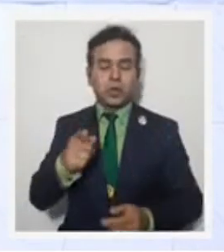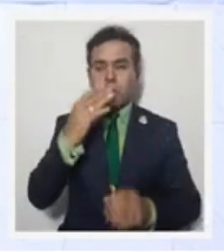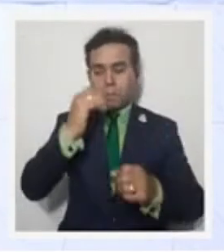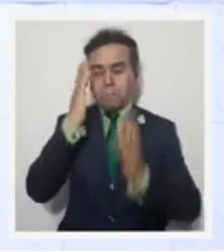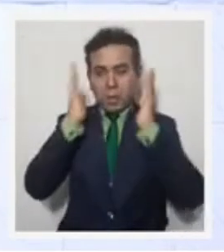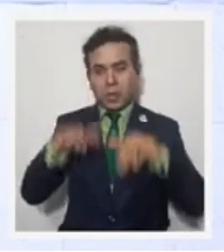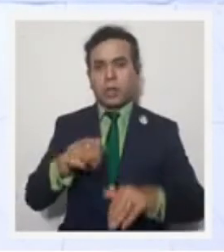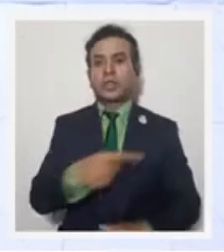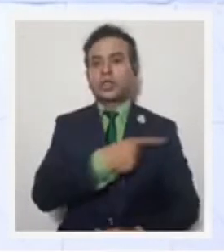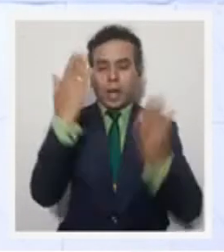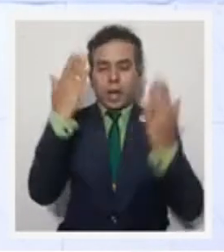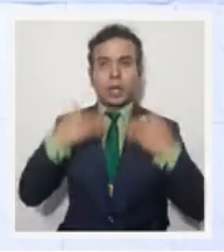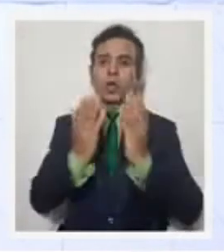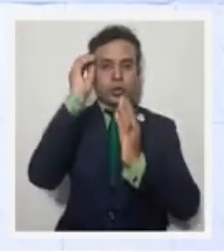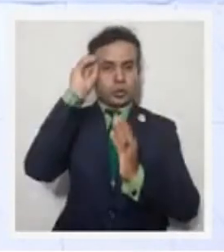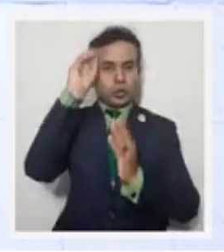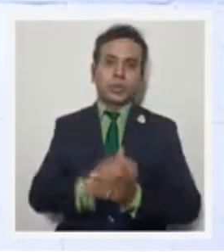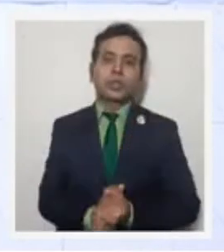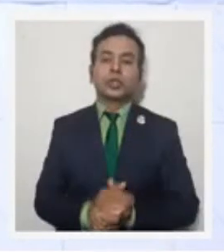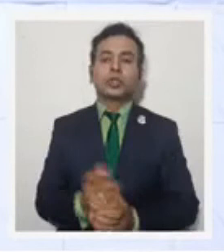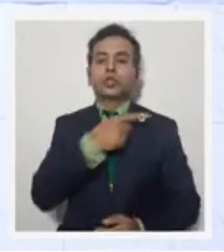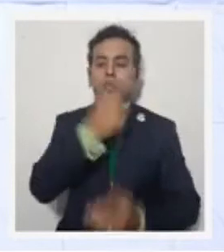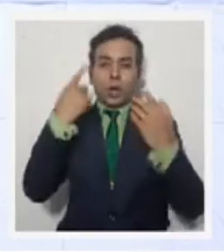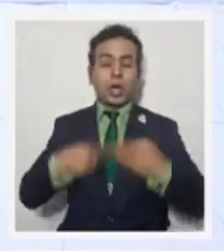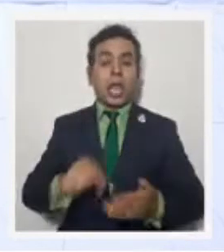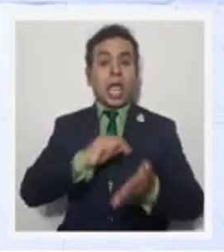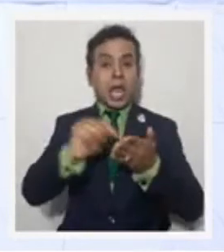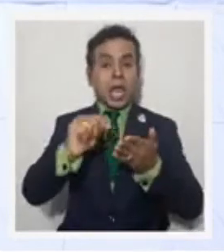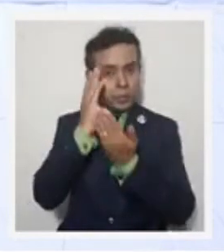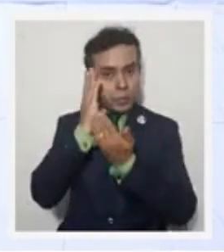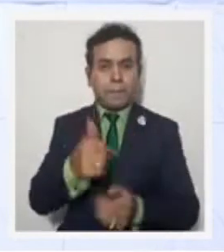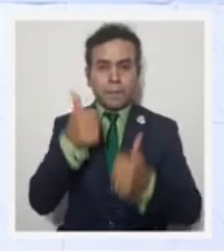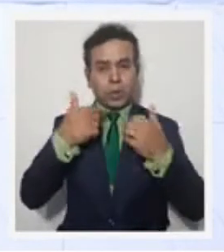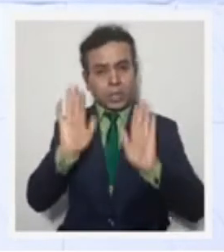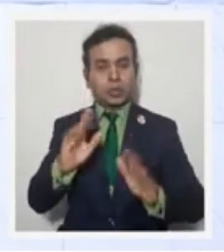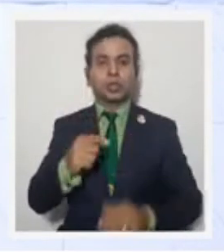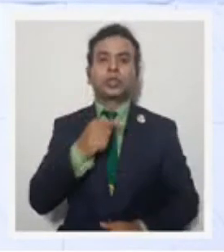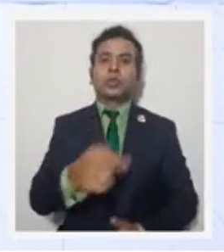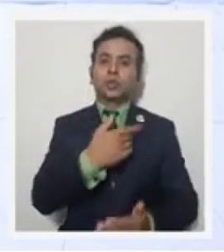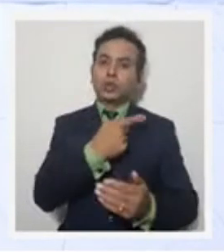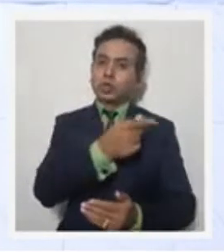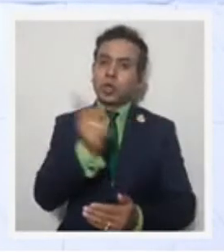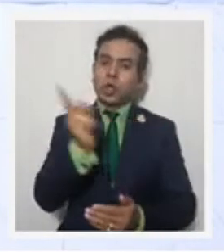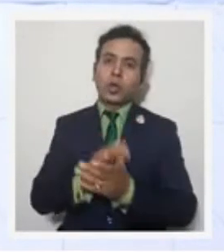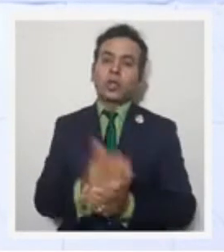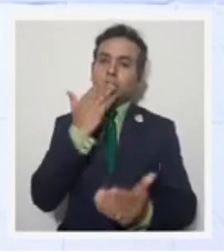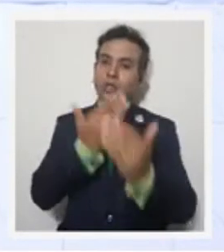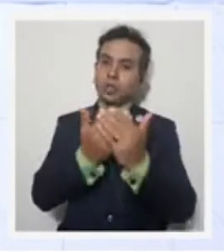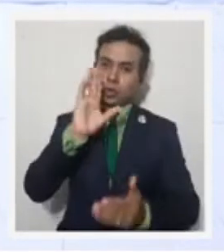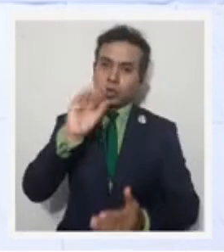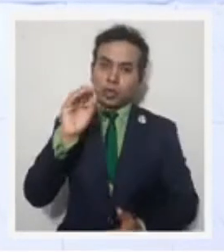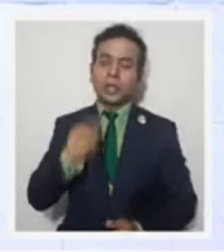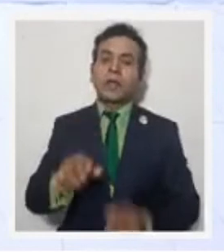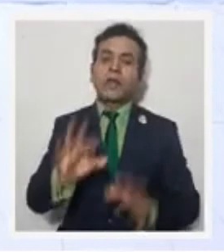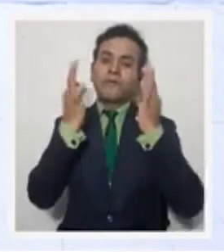কিছুতেই কমানো যাবে না। আপনাদের সবার সুস্থতা কামনা করছি, সকলেই স্বাস্থ্যবিধি মেনে চলুন, ভালো থাকুন, সুস্থ থাকুন